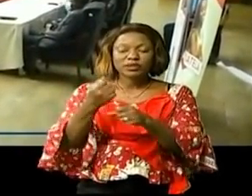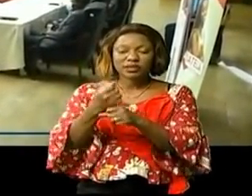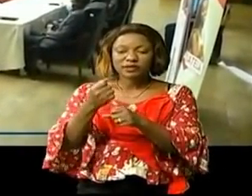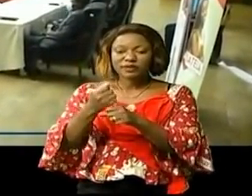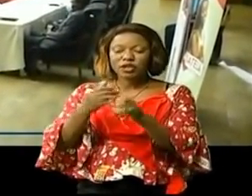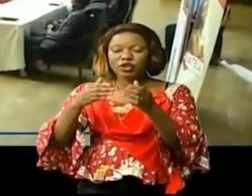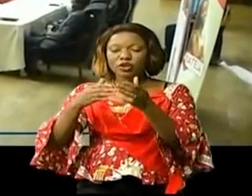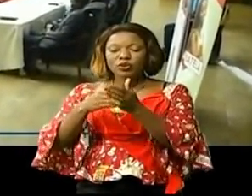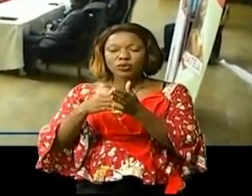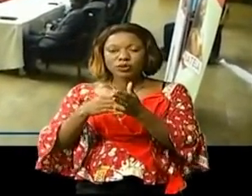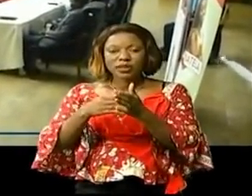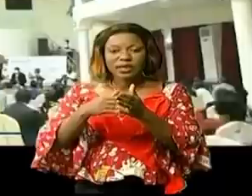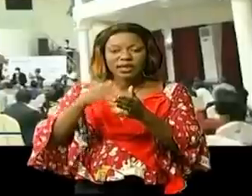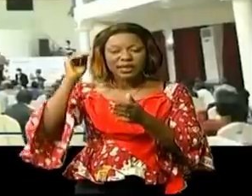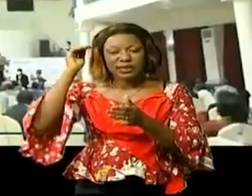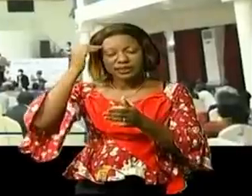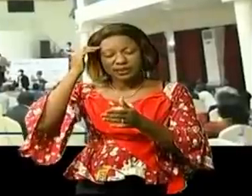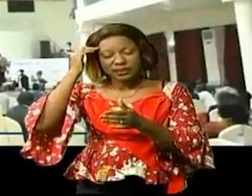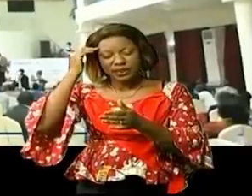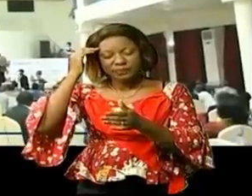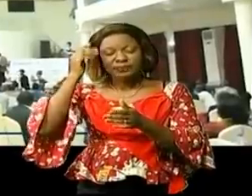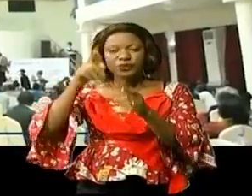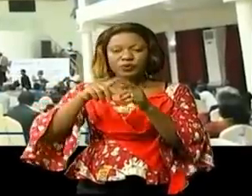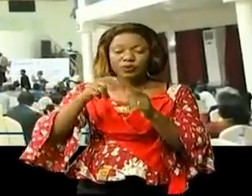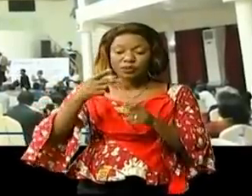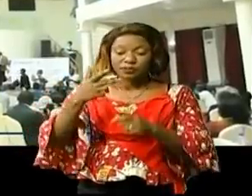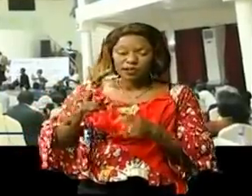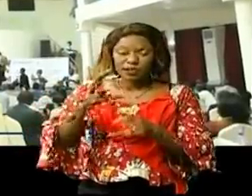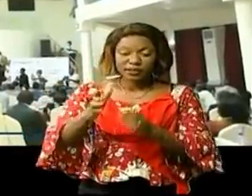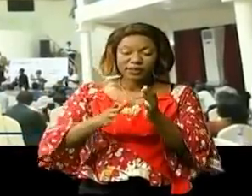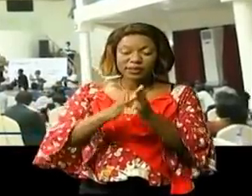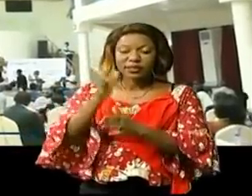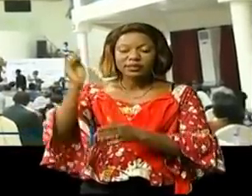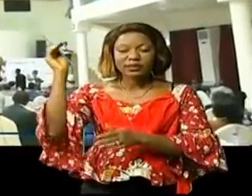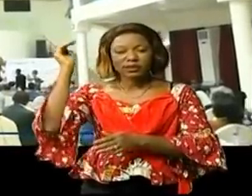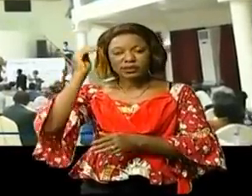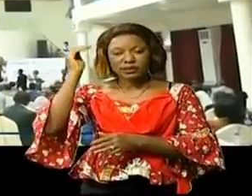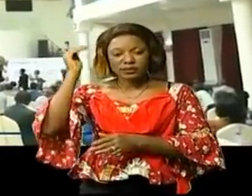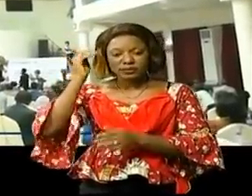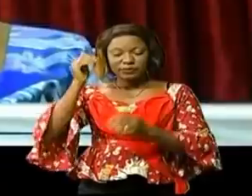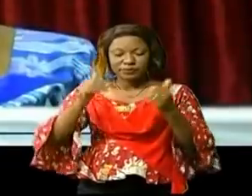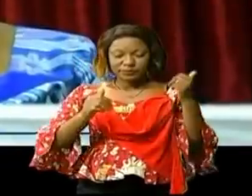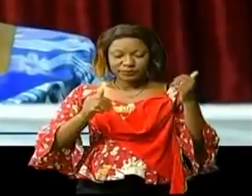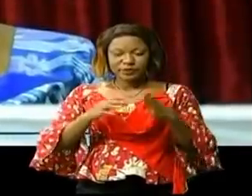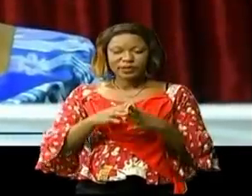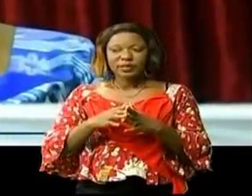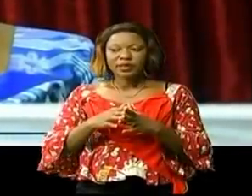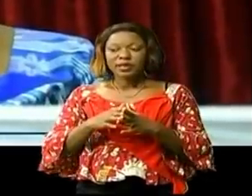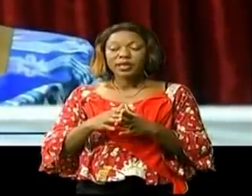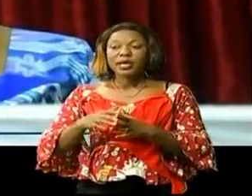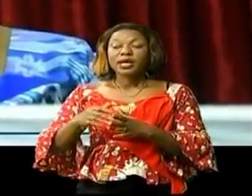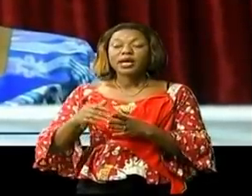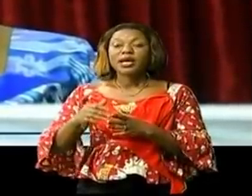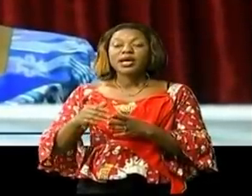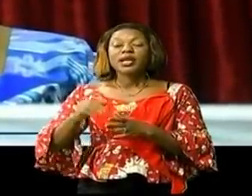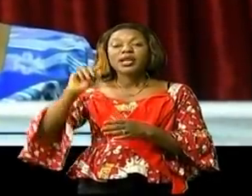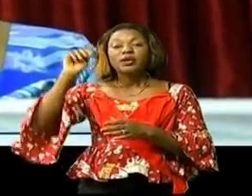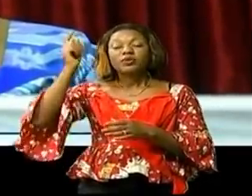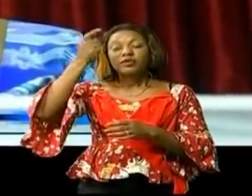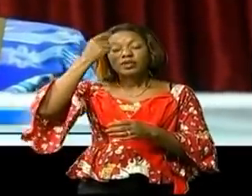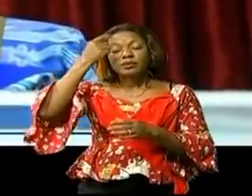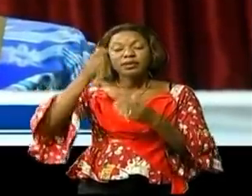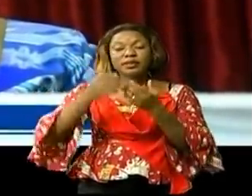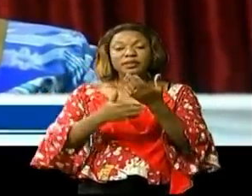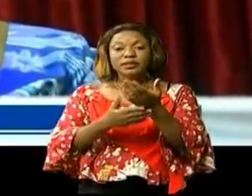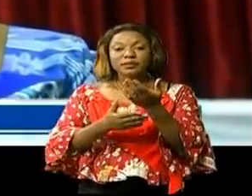VIH-SIDA, FONAST 600 sigles, mercredi 15 décembre 2021. Le gouvernement de la République, sous l'autorité